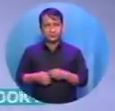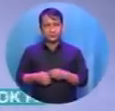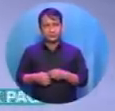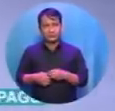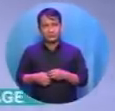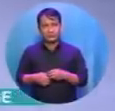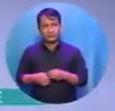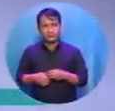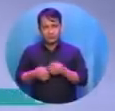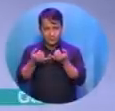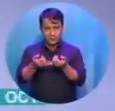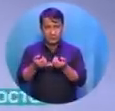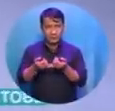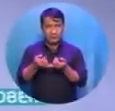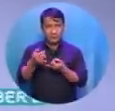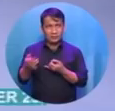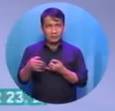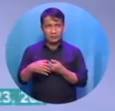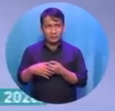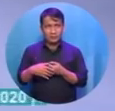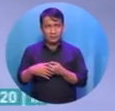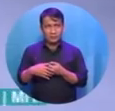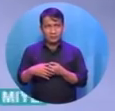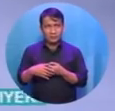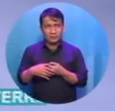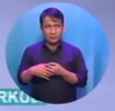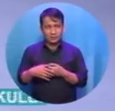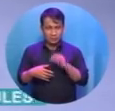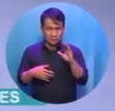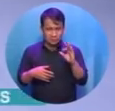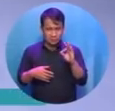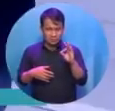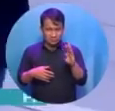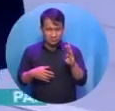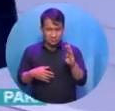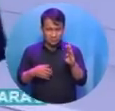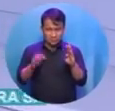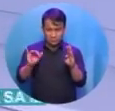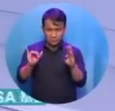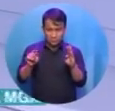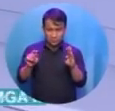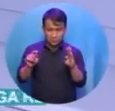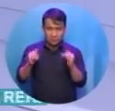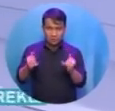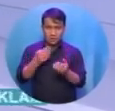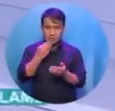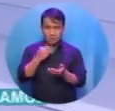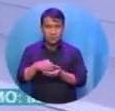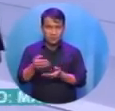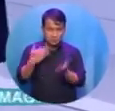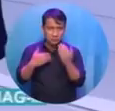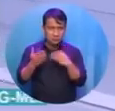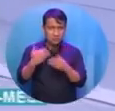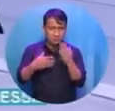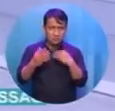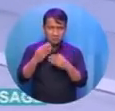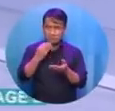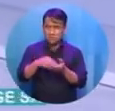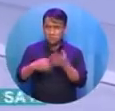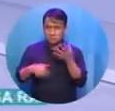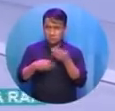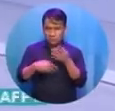Yan. Now, saan ba natin ngayon? FB o YT? Ha? Sige. Mag-message ka na mag-message. Bilisan niyo. Kasi